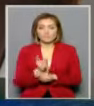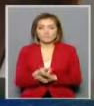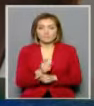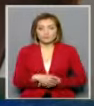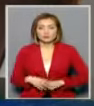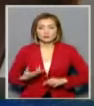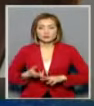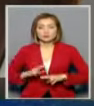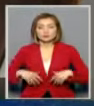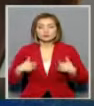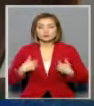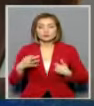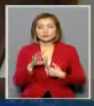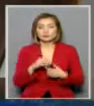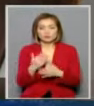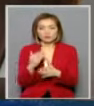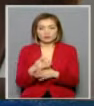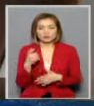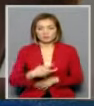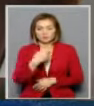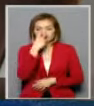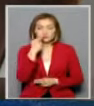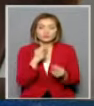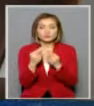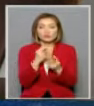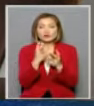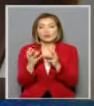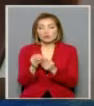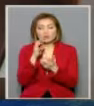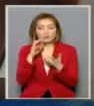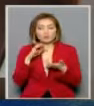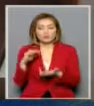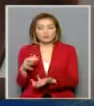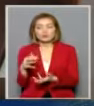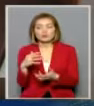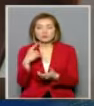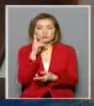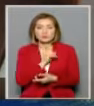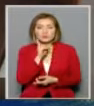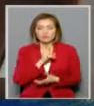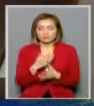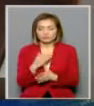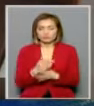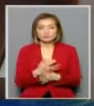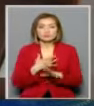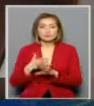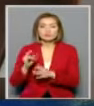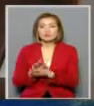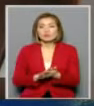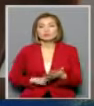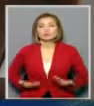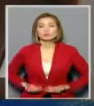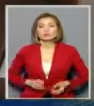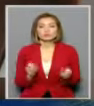удочку. Полученная от кого-то помощь в виде продуктов питания, необходимых вещей – это спасение лишь на определенное время. Нужно дать